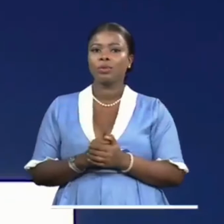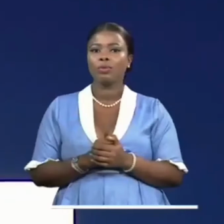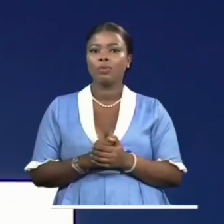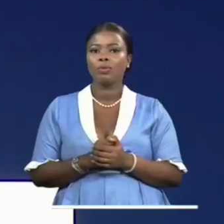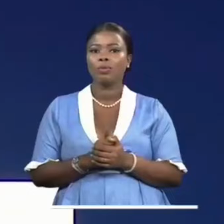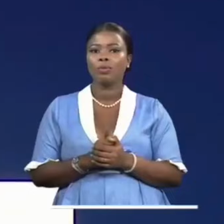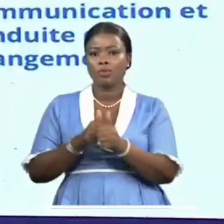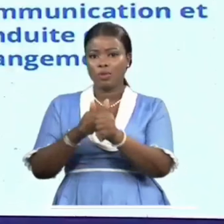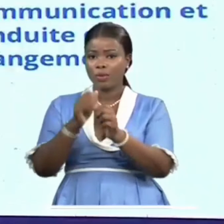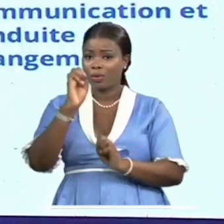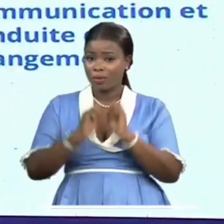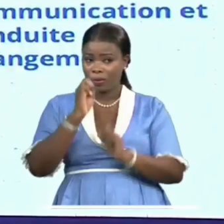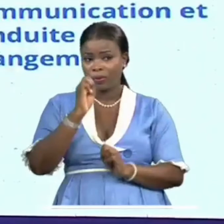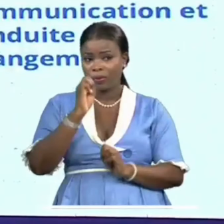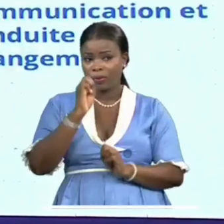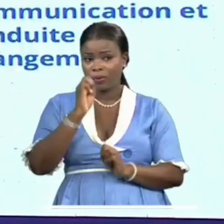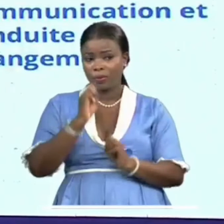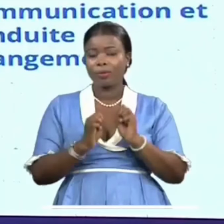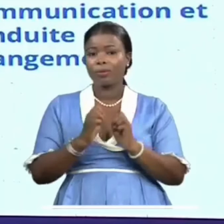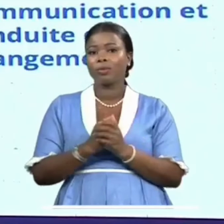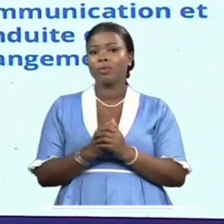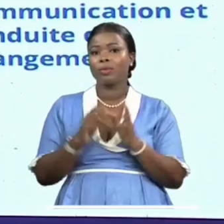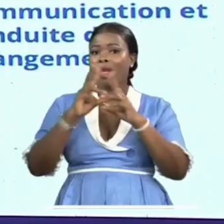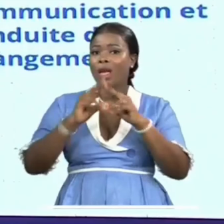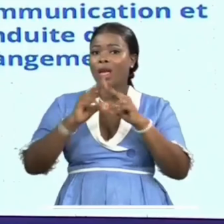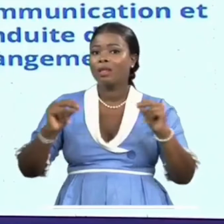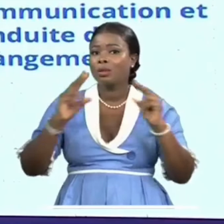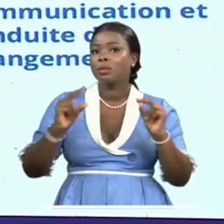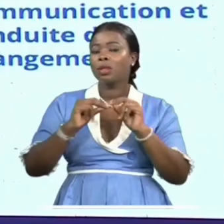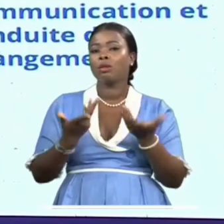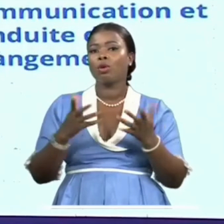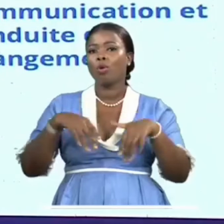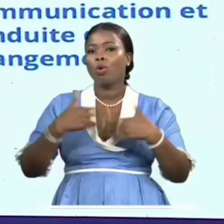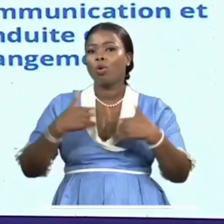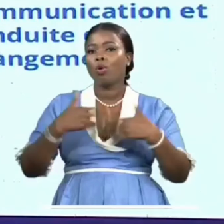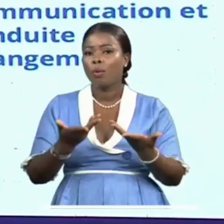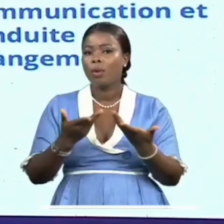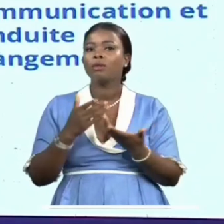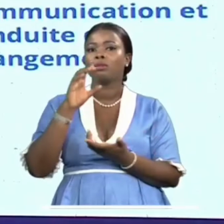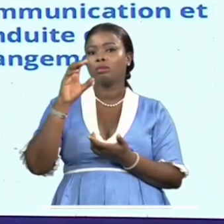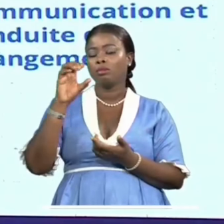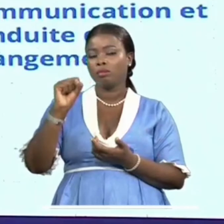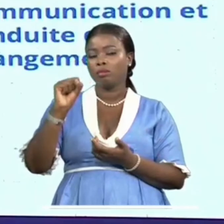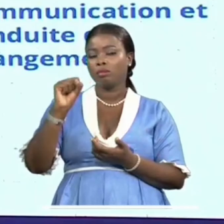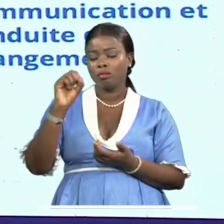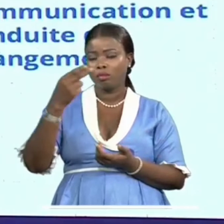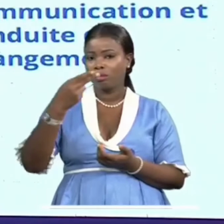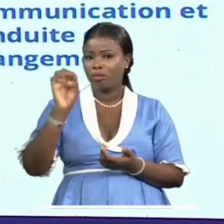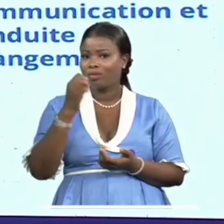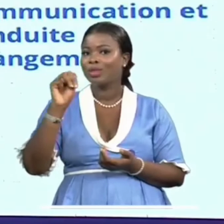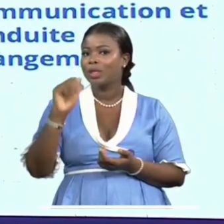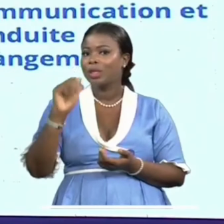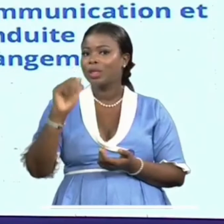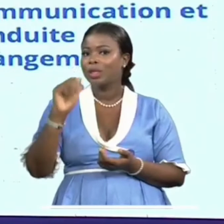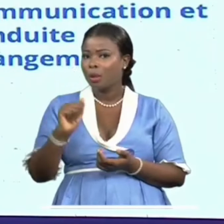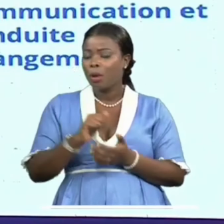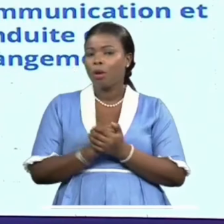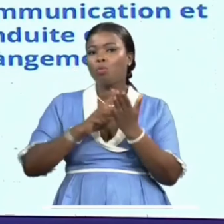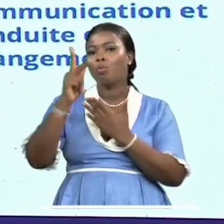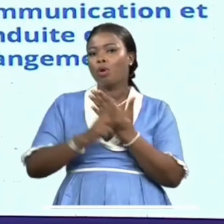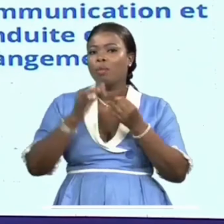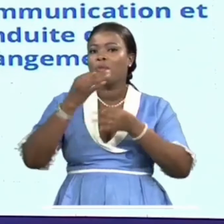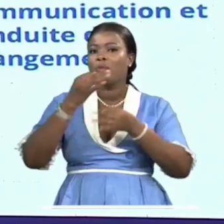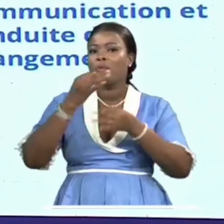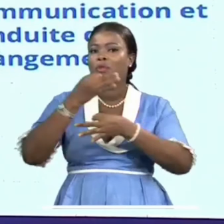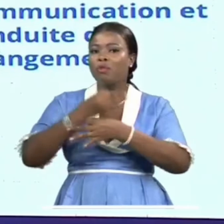évaluation qui expliquera globalement le schéma à partir de déclinaison stratégique il faut élaborer des projets programmes fondamentaux qui ont été